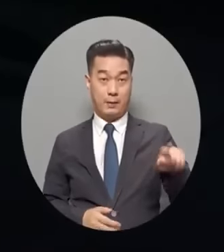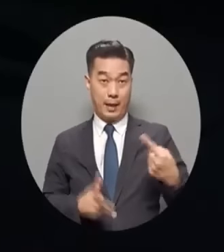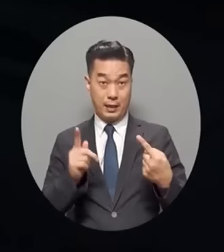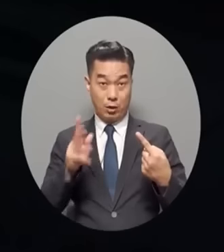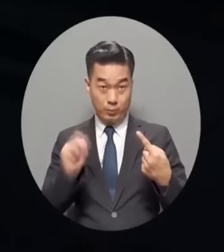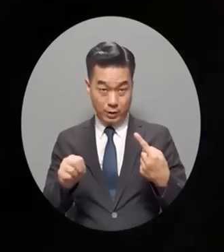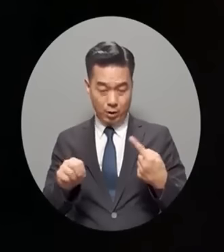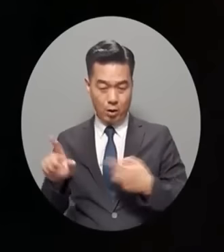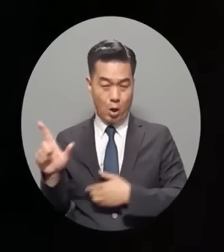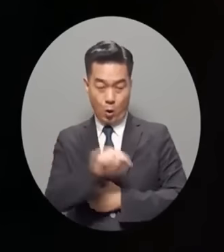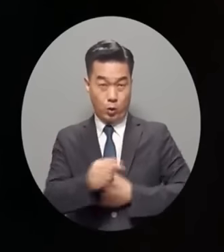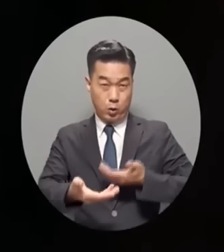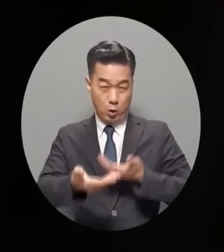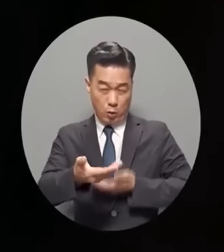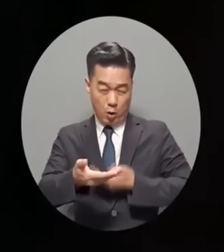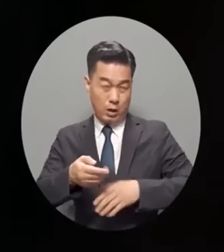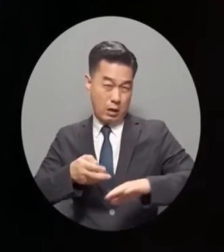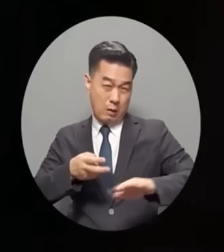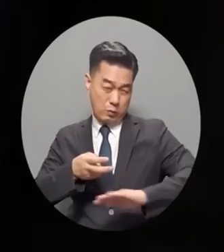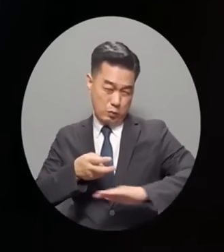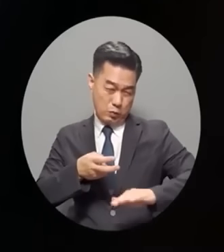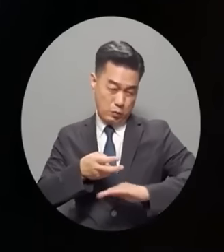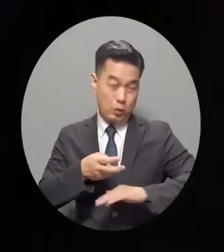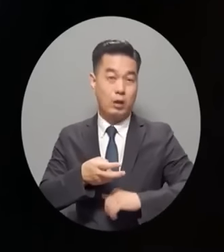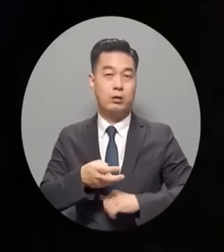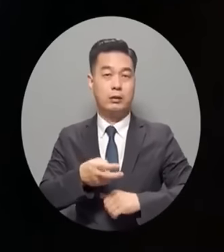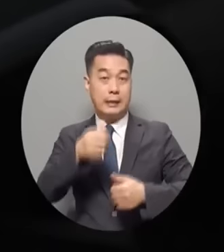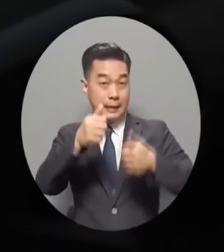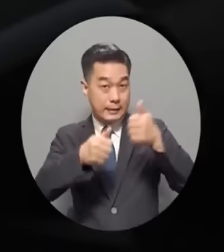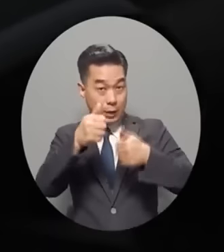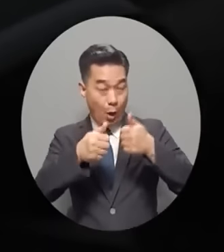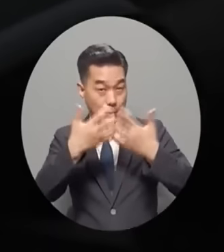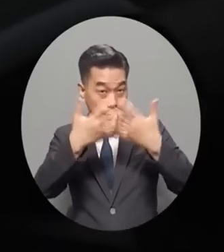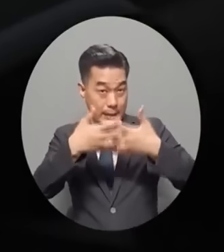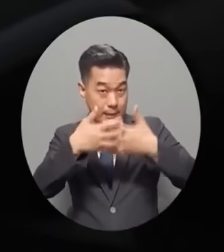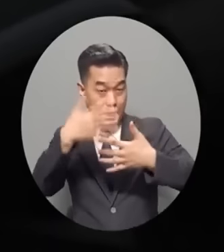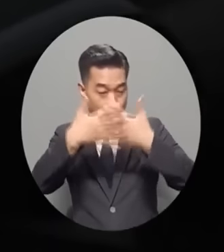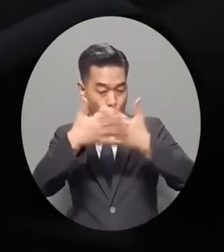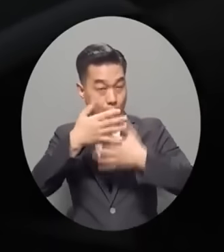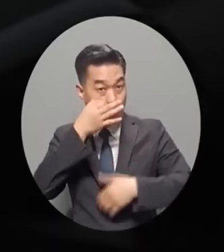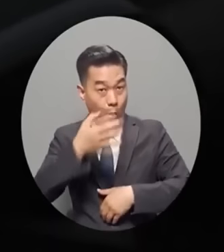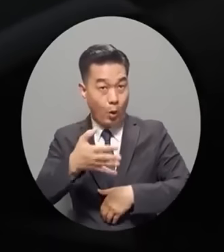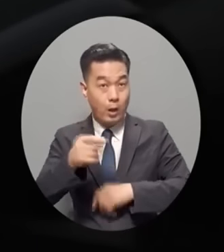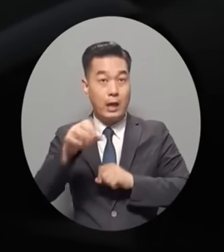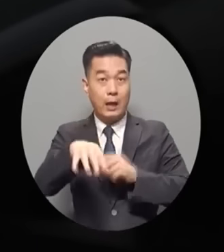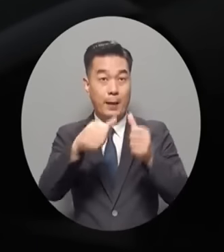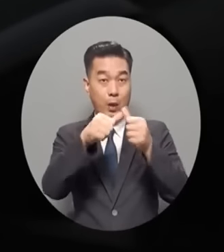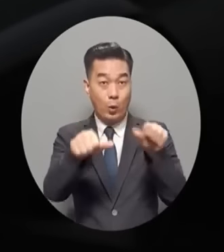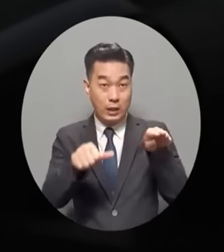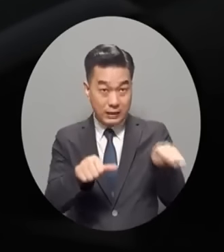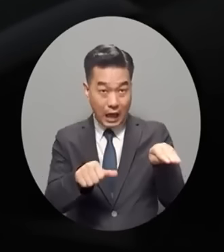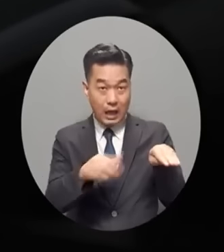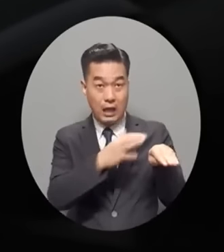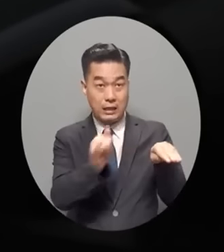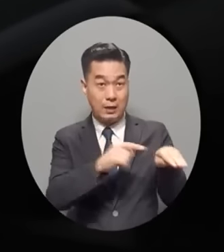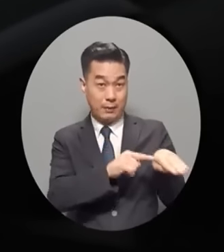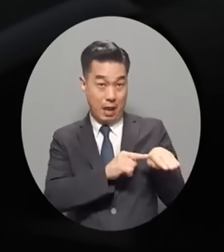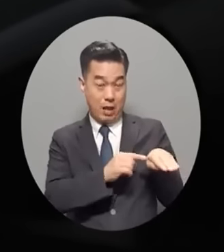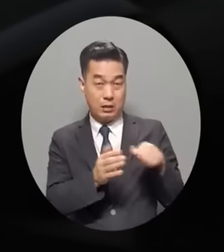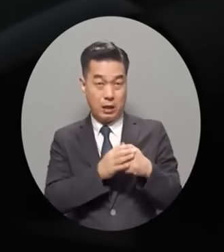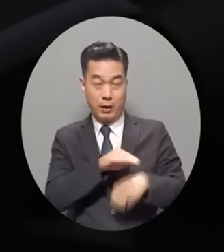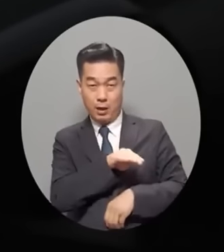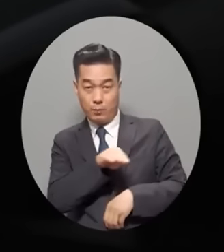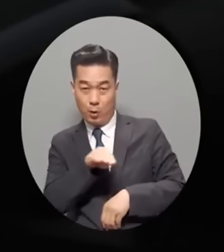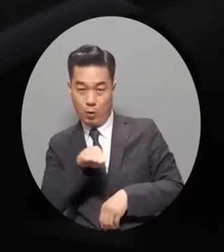고속도로를 달리는 상을 도로공사의 실험상 갑자기 앞에 고장 차량과 사람들이 나타나자 차선을